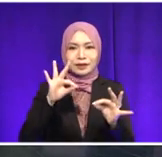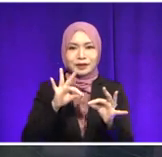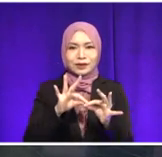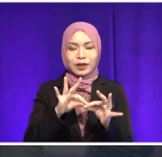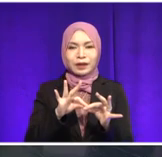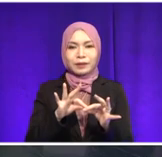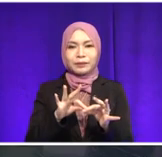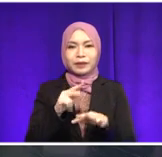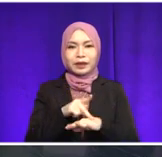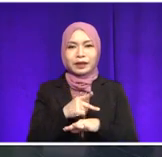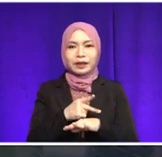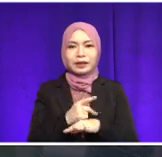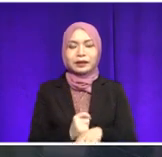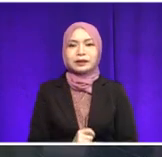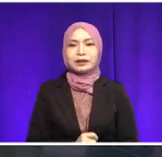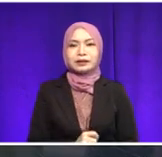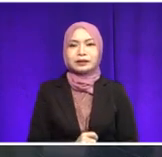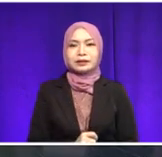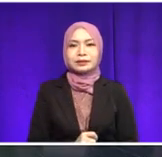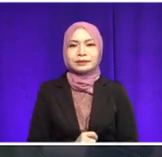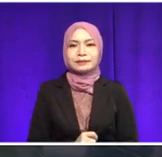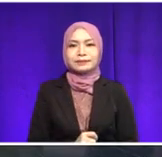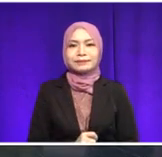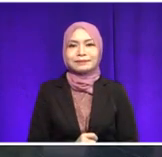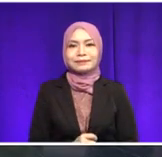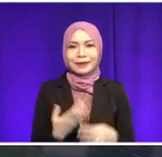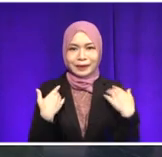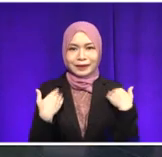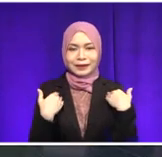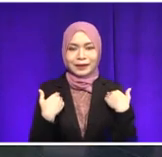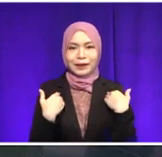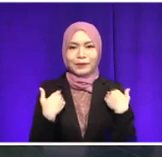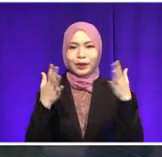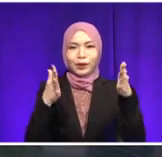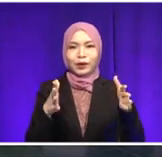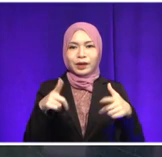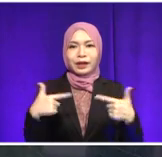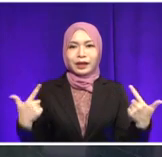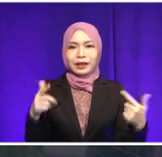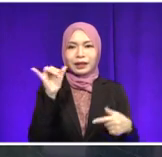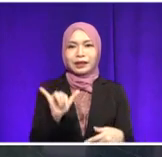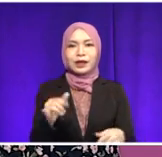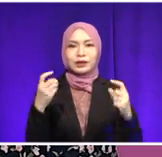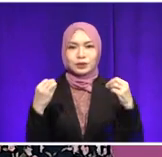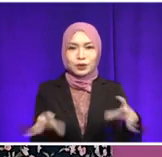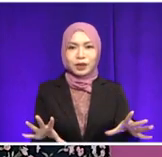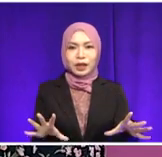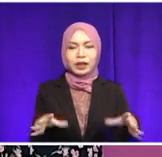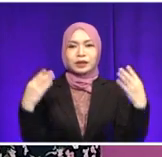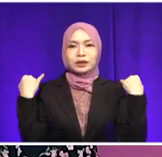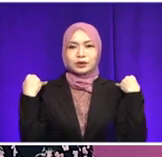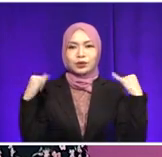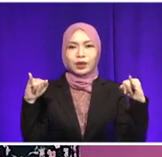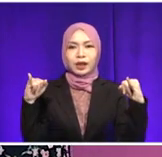mengeluarkan produk yang sama tapi mungkin kumpulan sasarannya jadi kita boleh menyasarkan kumpulan